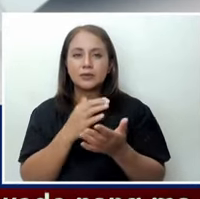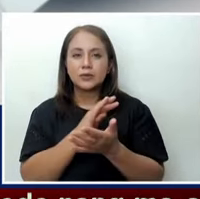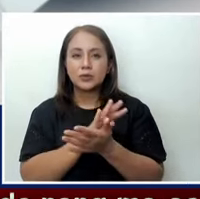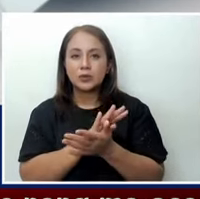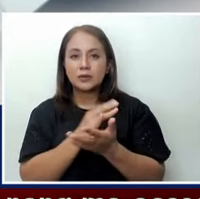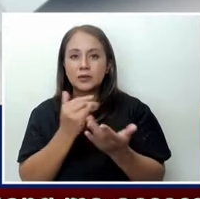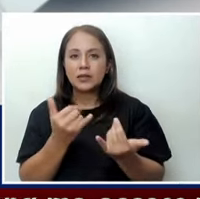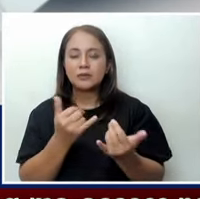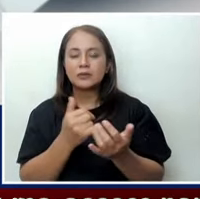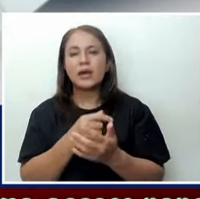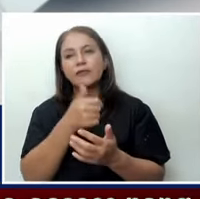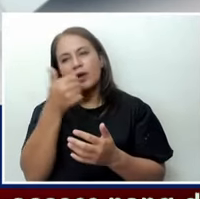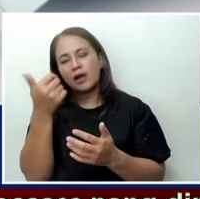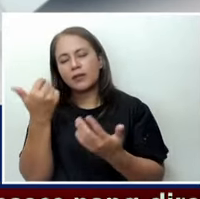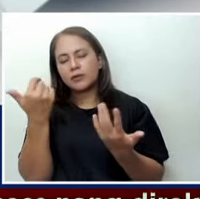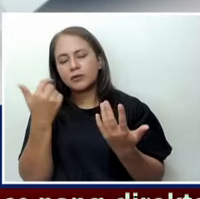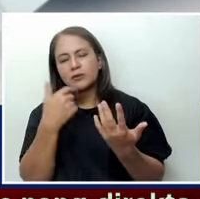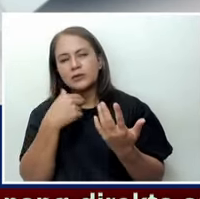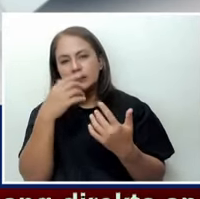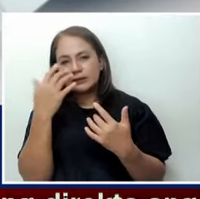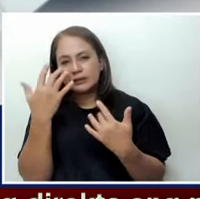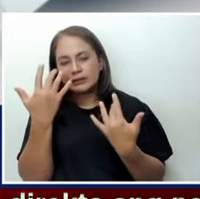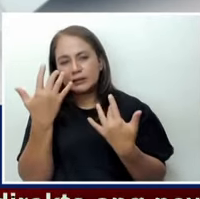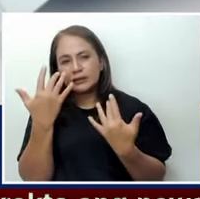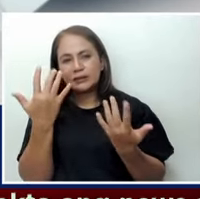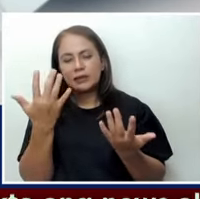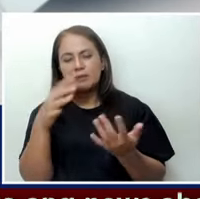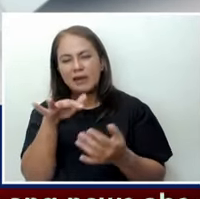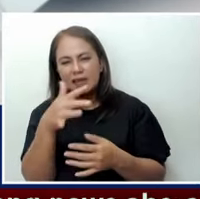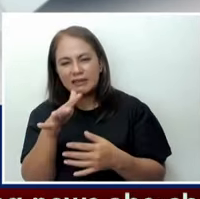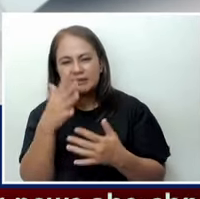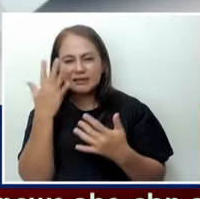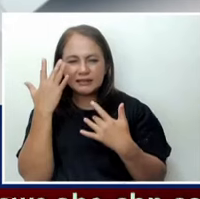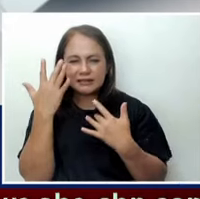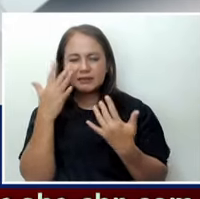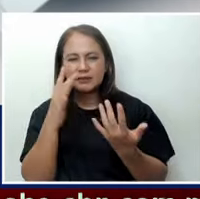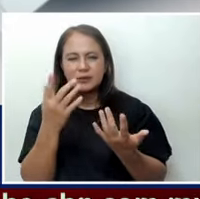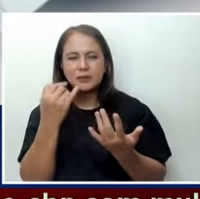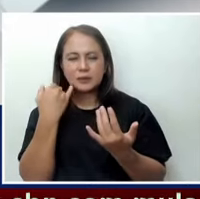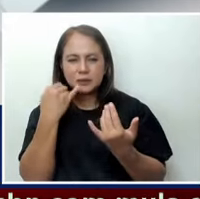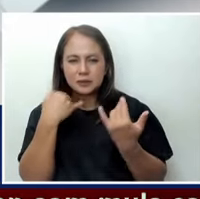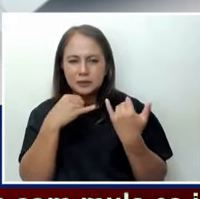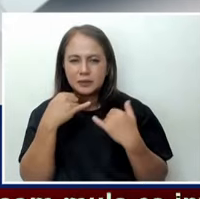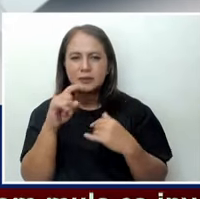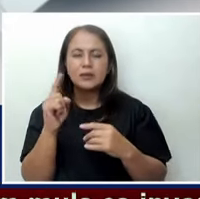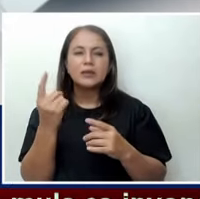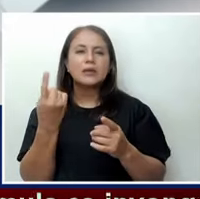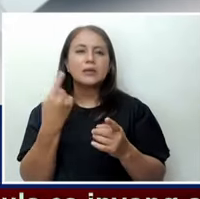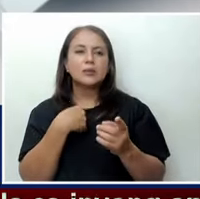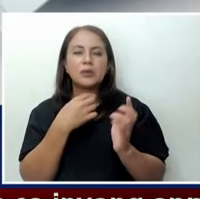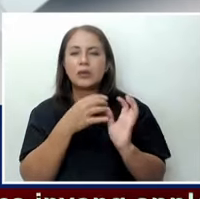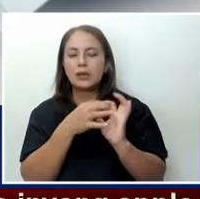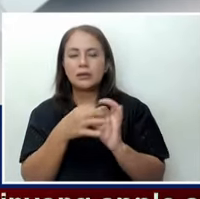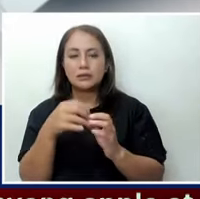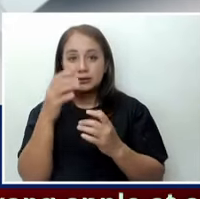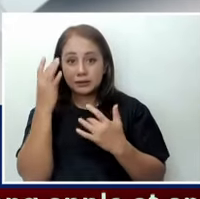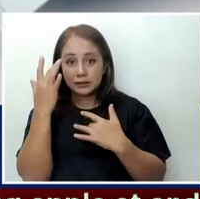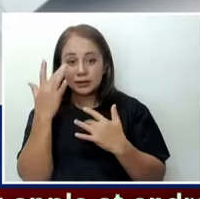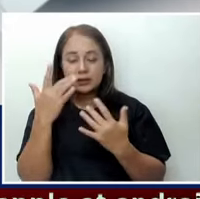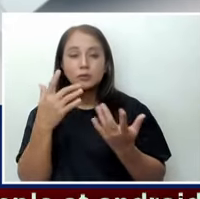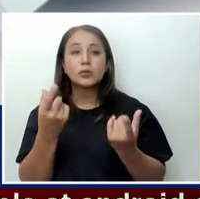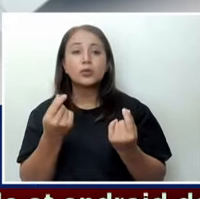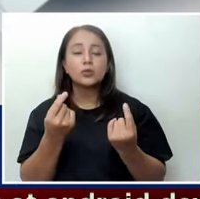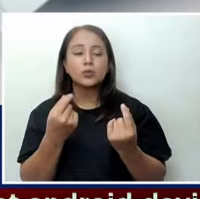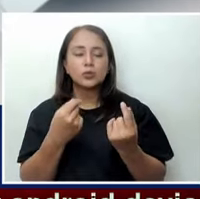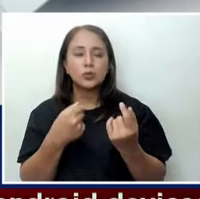and symptoms, at kung wala po silang ibang nararamdaman o ibang kaakibat na sakit, ang ginagawa po